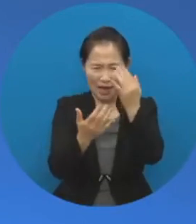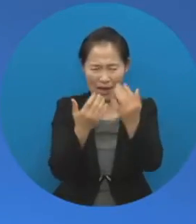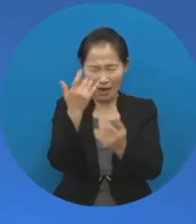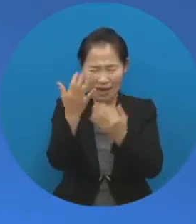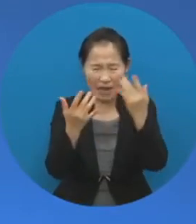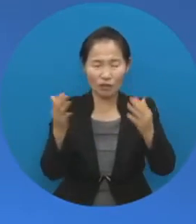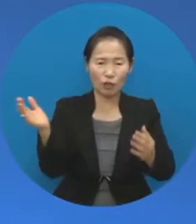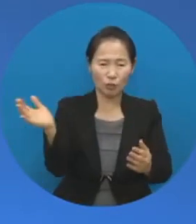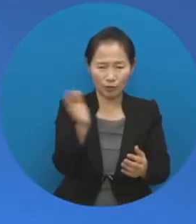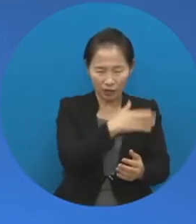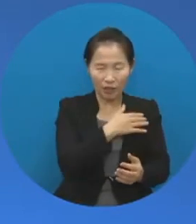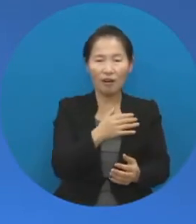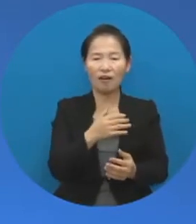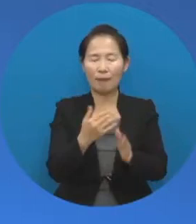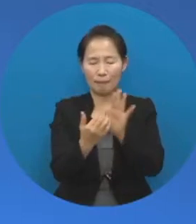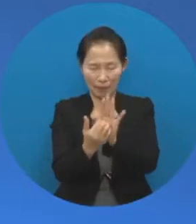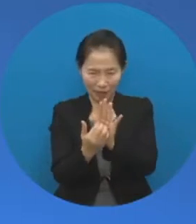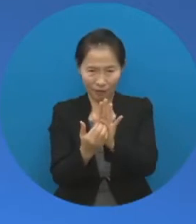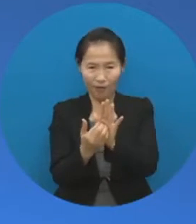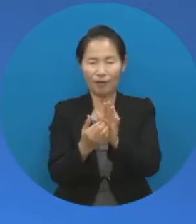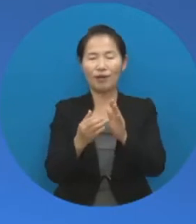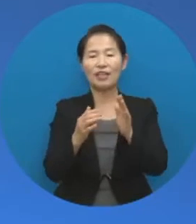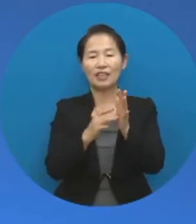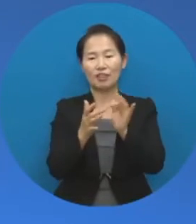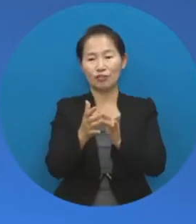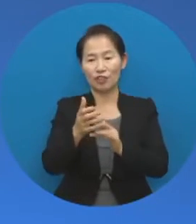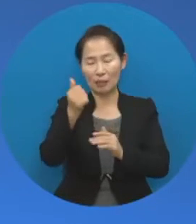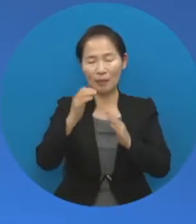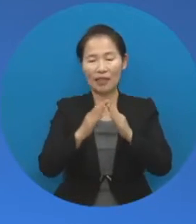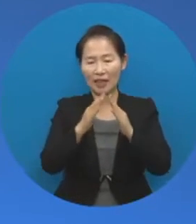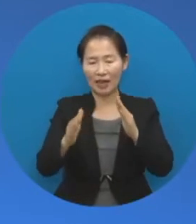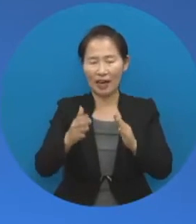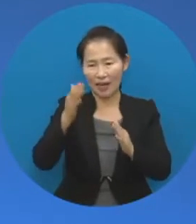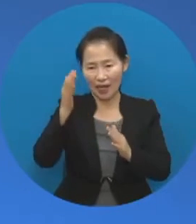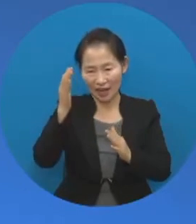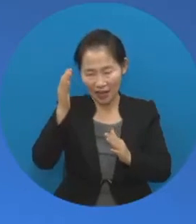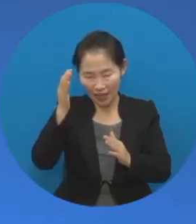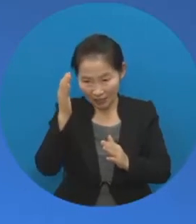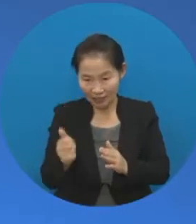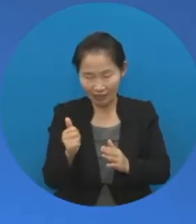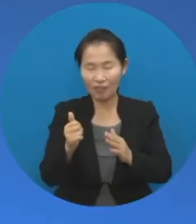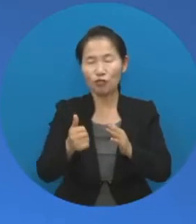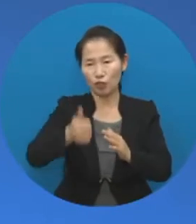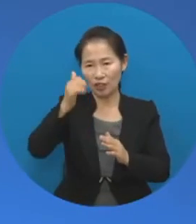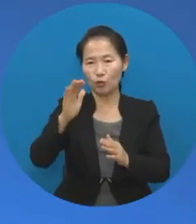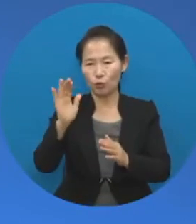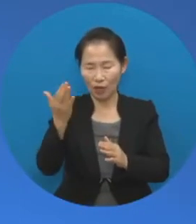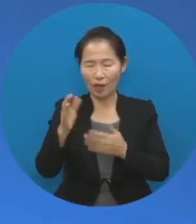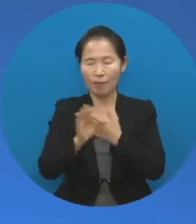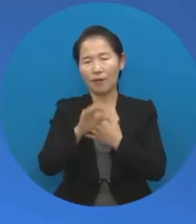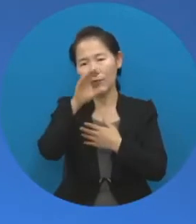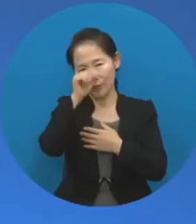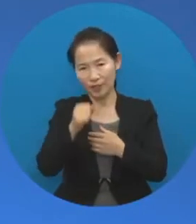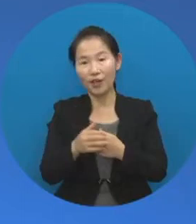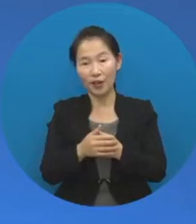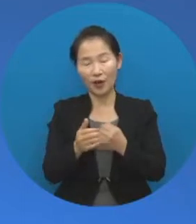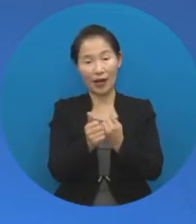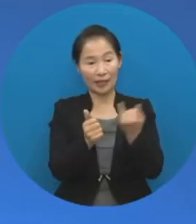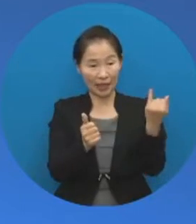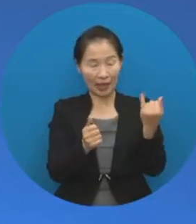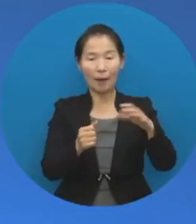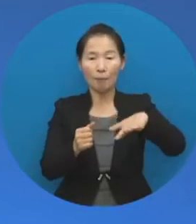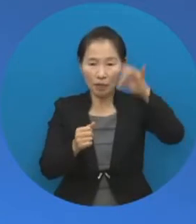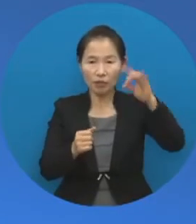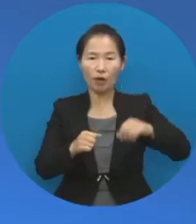가정이 예수님이 주인 되는 그 가정이 되셨으면 좋겠는데요. 여러분 아내가 먼저 복종하면 남편은